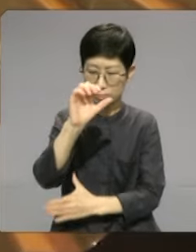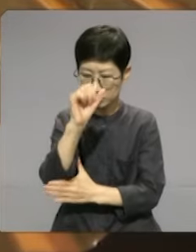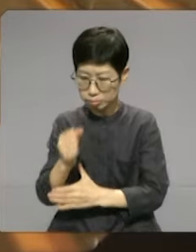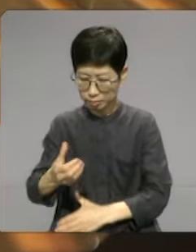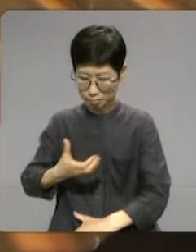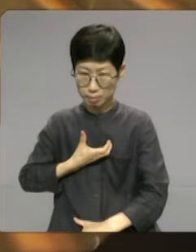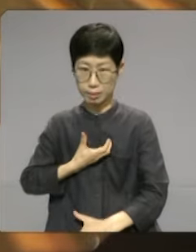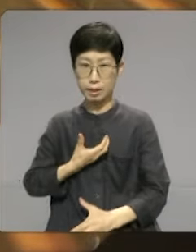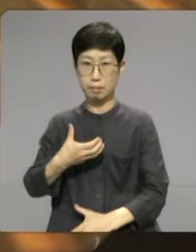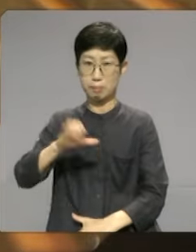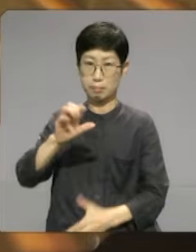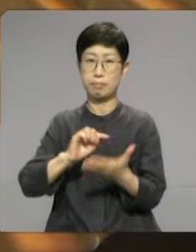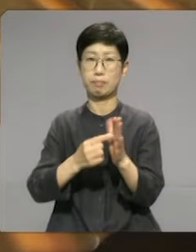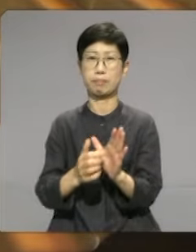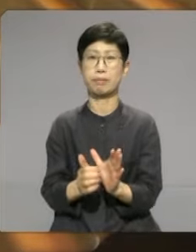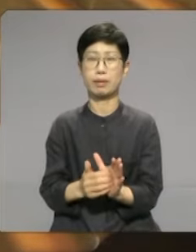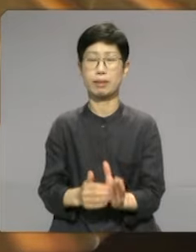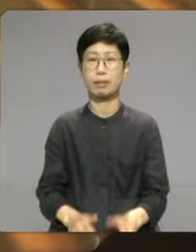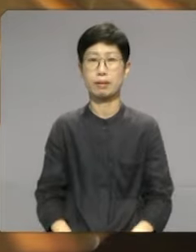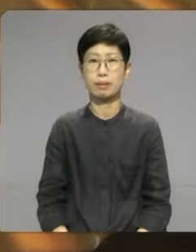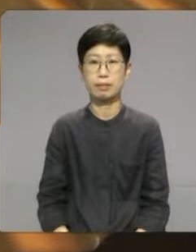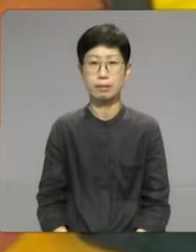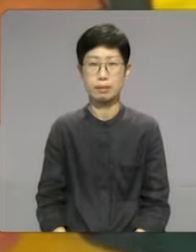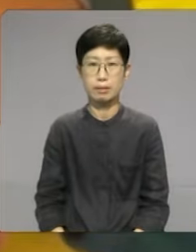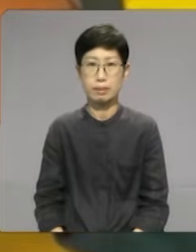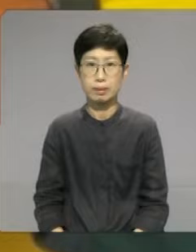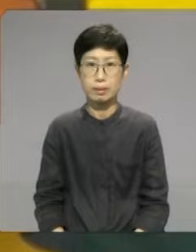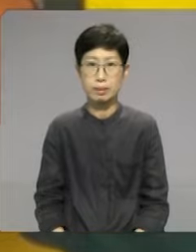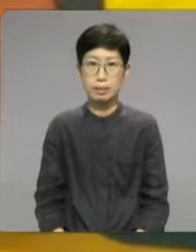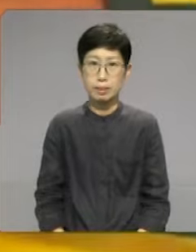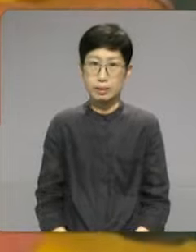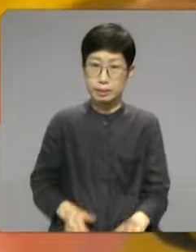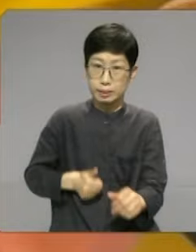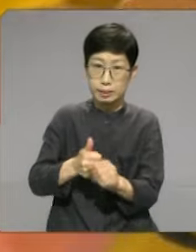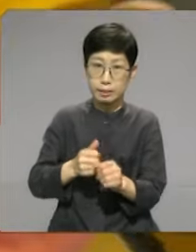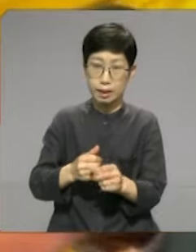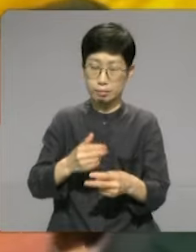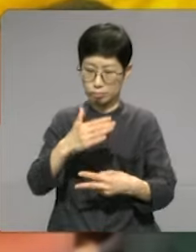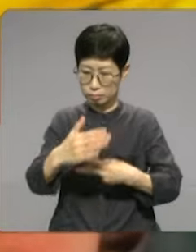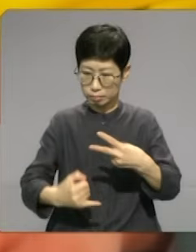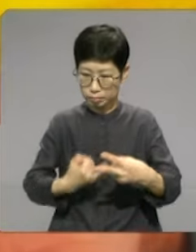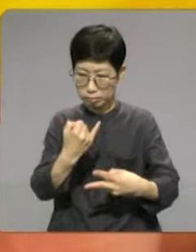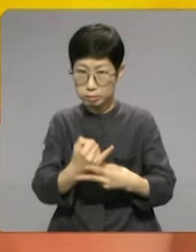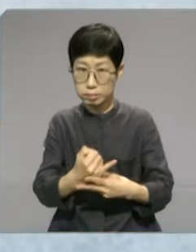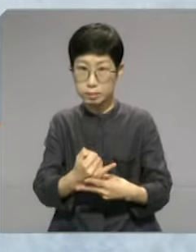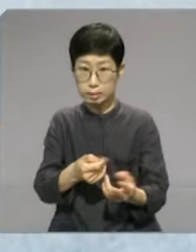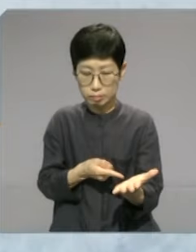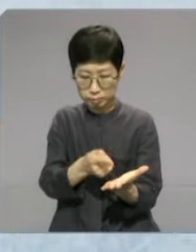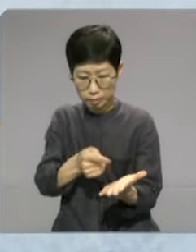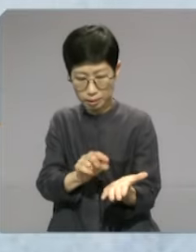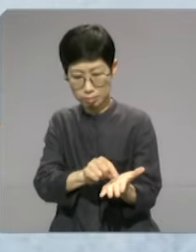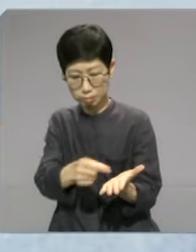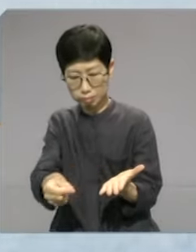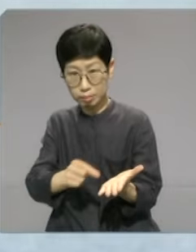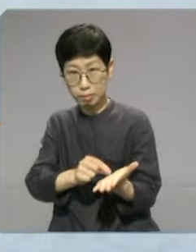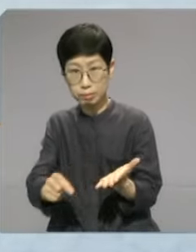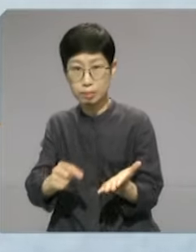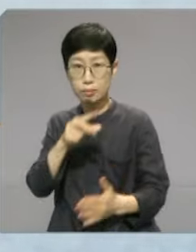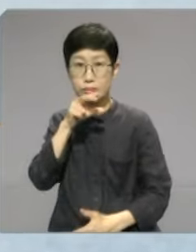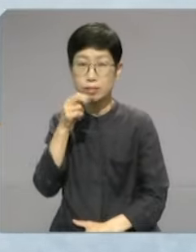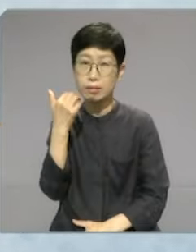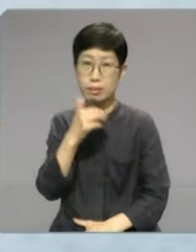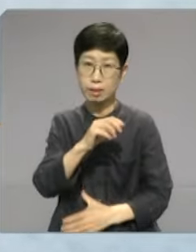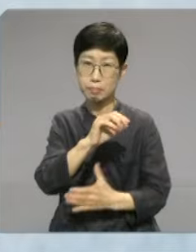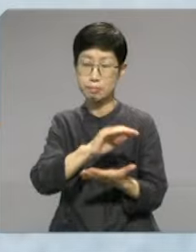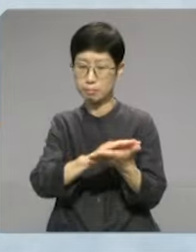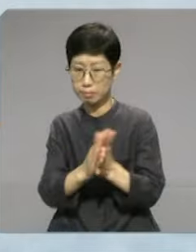공개했다고 보도했습니다 승리의 여신 니케가 새겨진 안면은 표면이 벗겨져 군데군데 잿빛으로 변했고